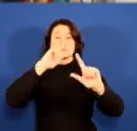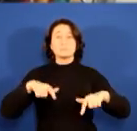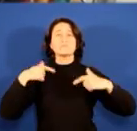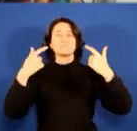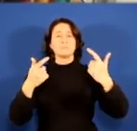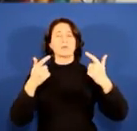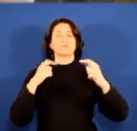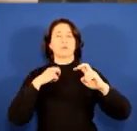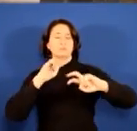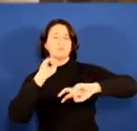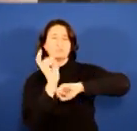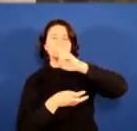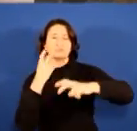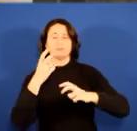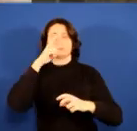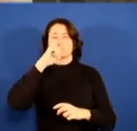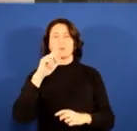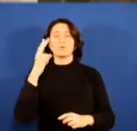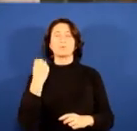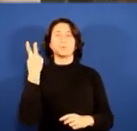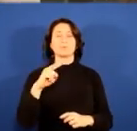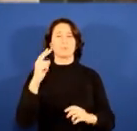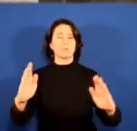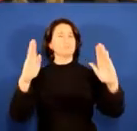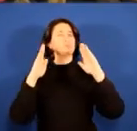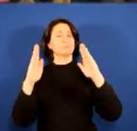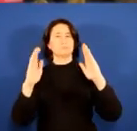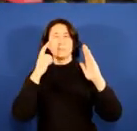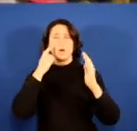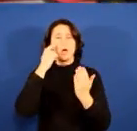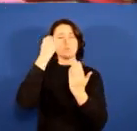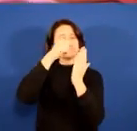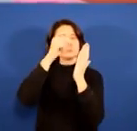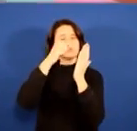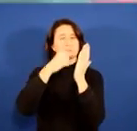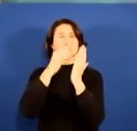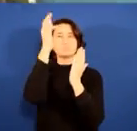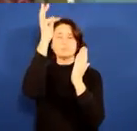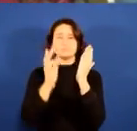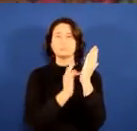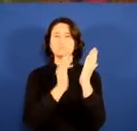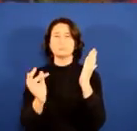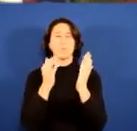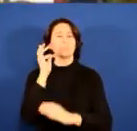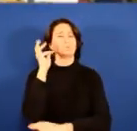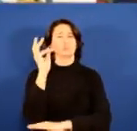tona hondakin berrerabili dira aurten orain arte. 2011 urtean berrerabili zen kopurua